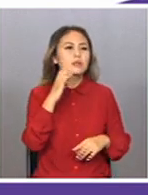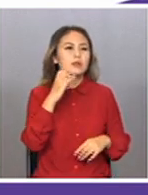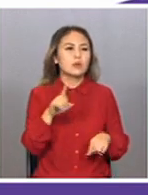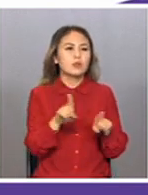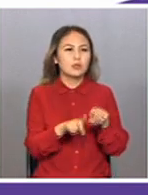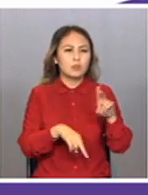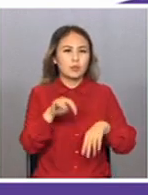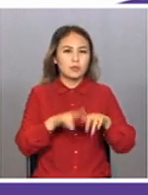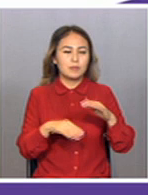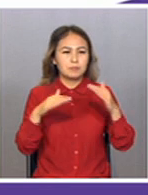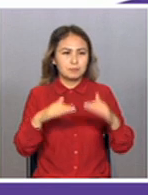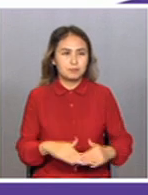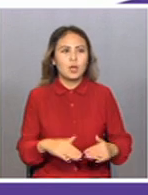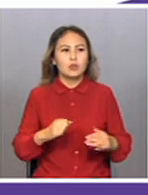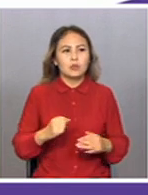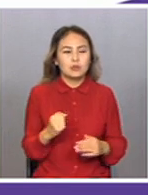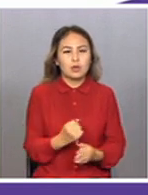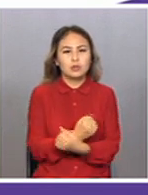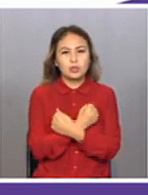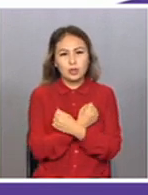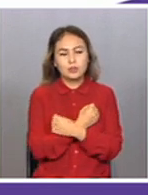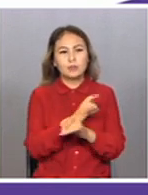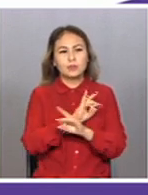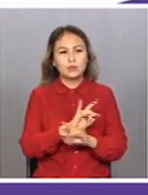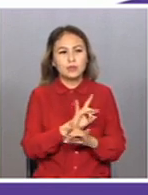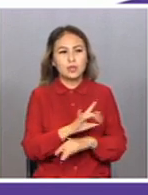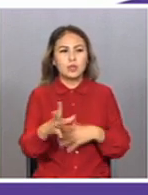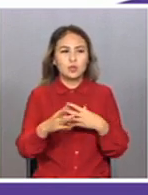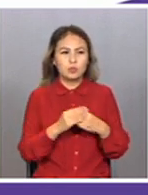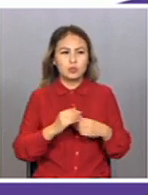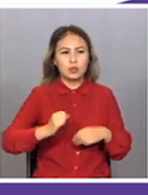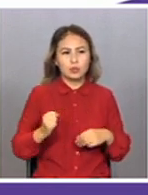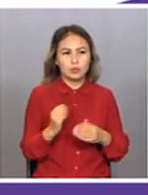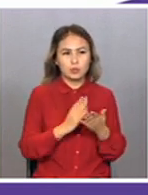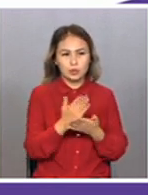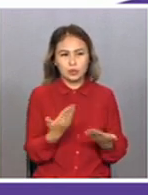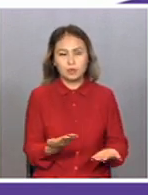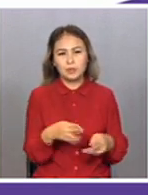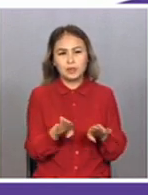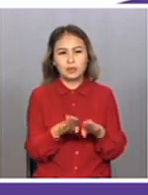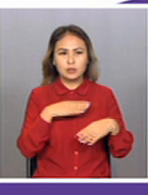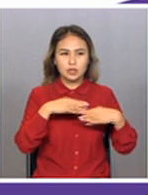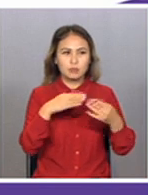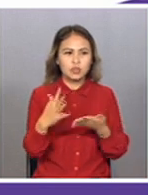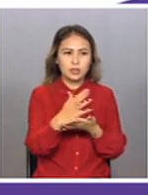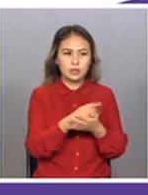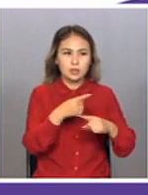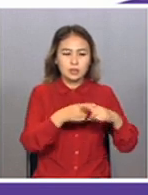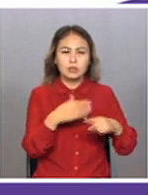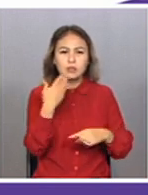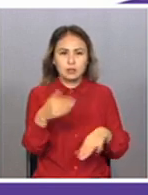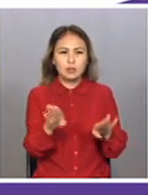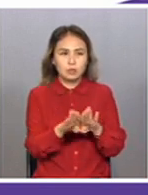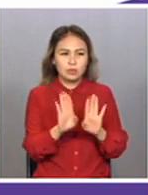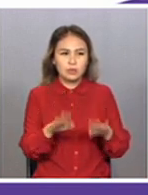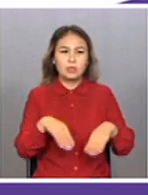Асанның да көңілі босап, досын құшақтап тұрып, екеуміз жан жолдас едік қой. Менің егіндік жерімнің жартысы